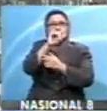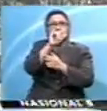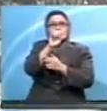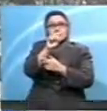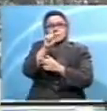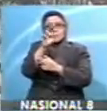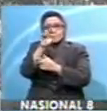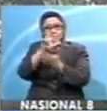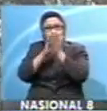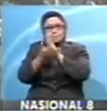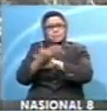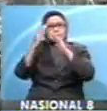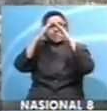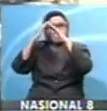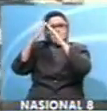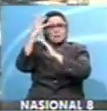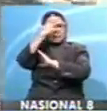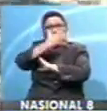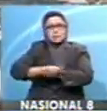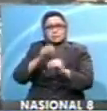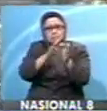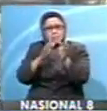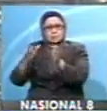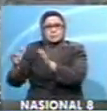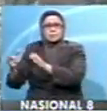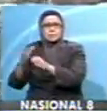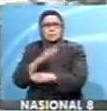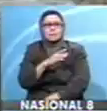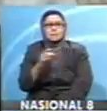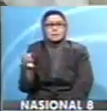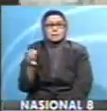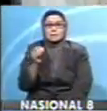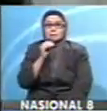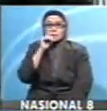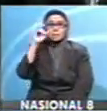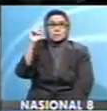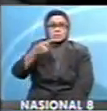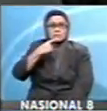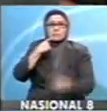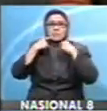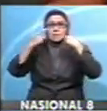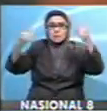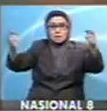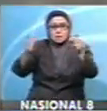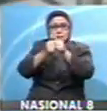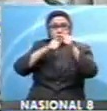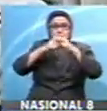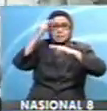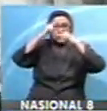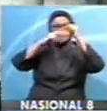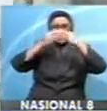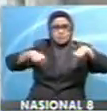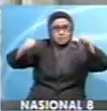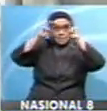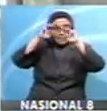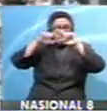indah tersusun dan mistik Istanbul bukan sahaj terkenal dengan binaan masjidnya malahun pasar